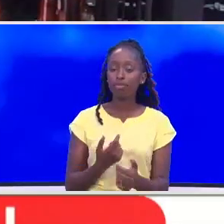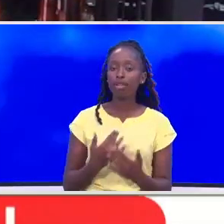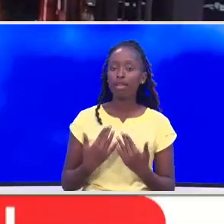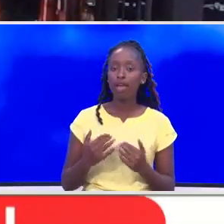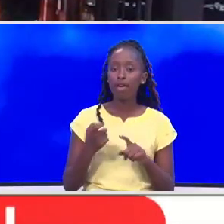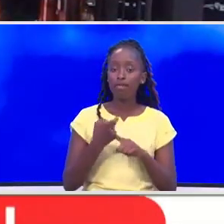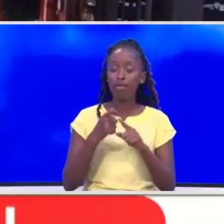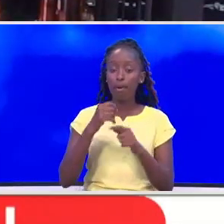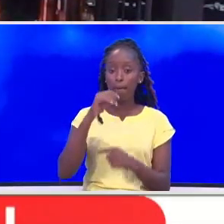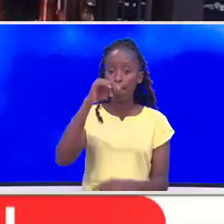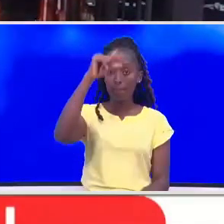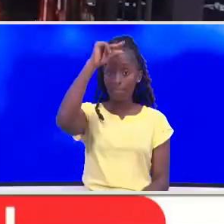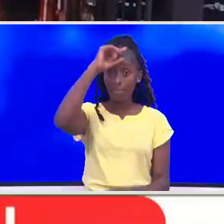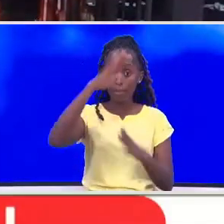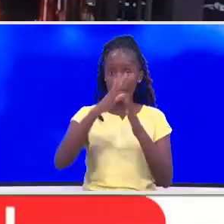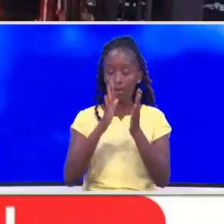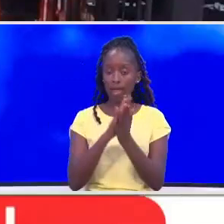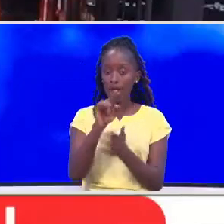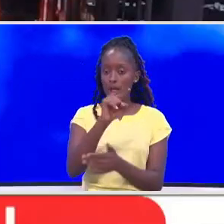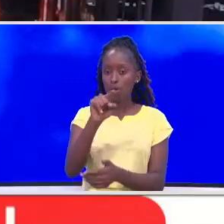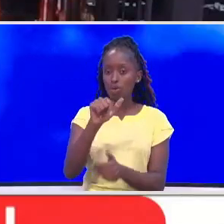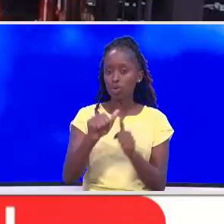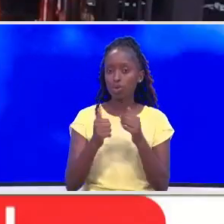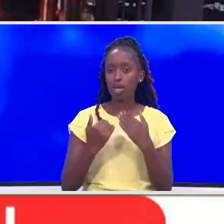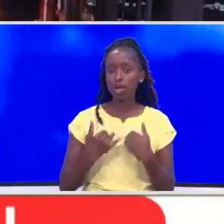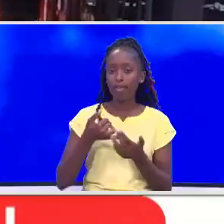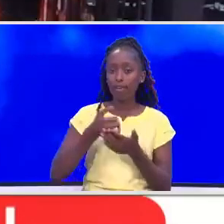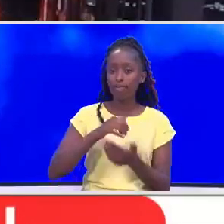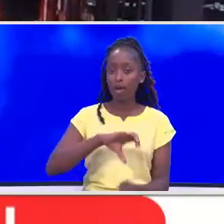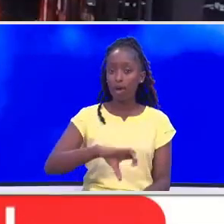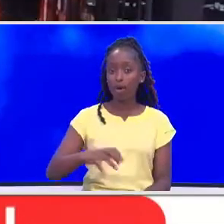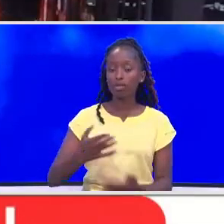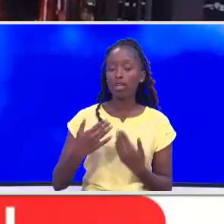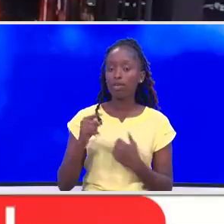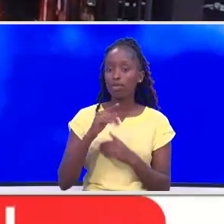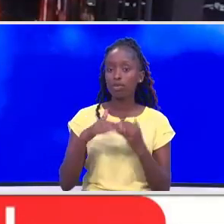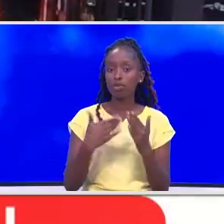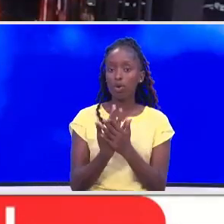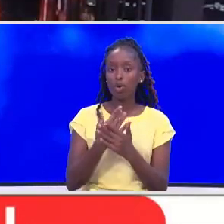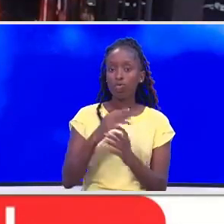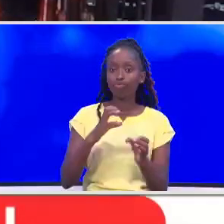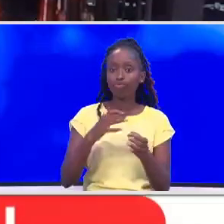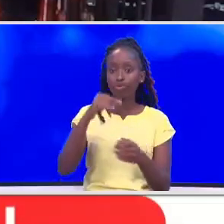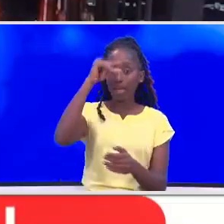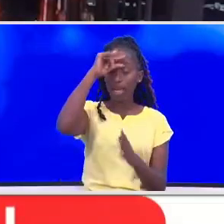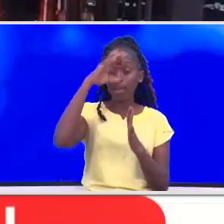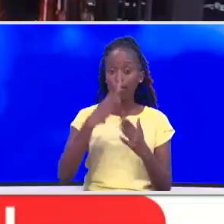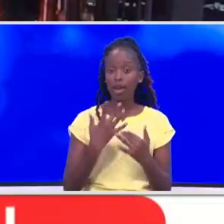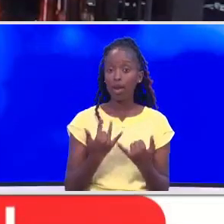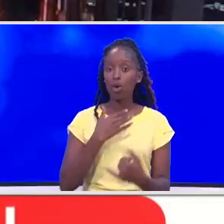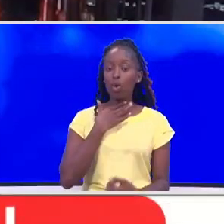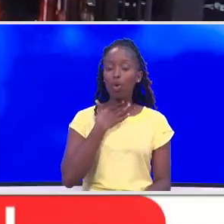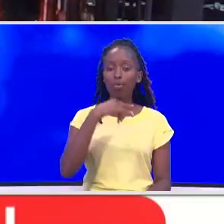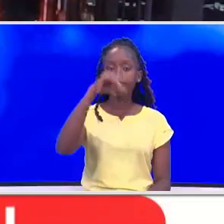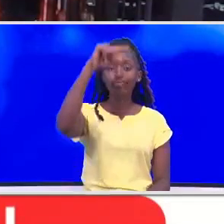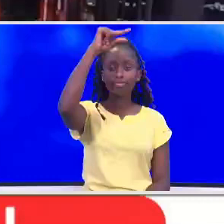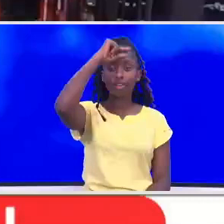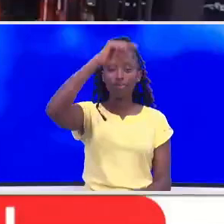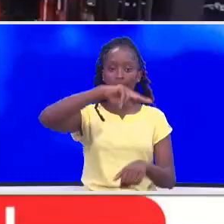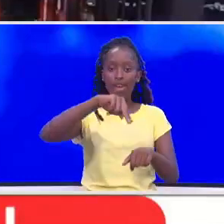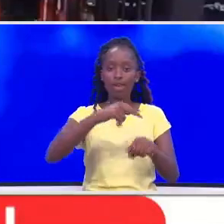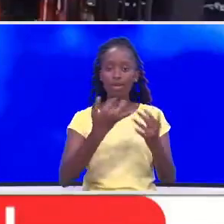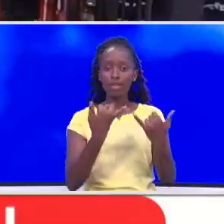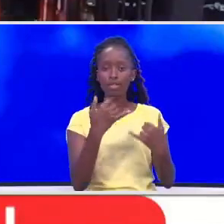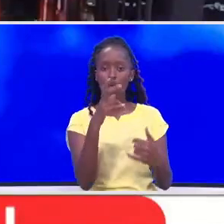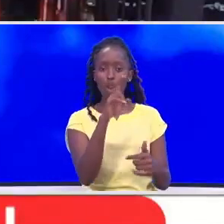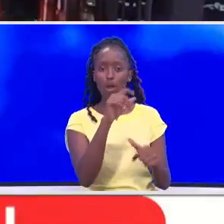zile za kaun yamama huku magana baraza la magana sasak likit serali ya kita kath